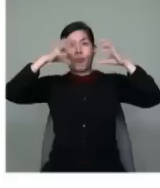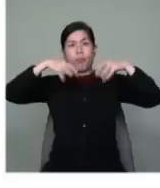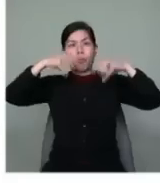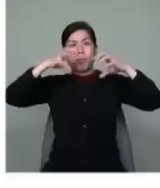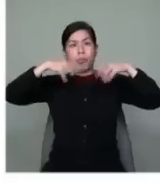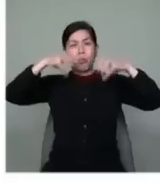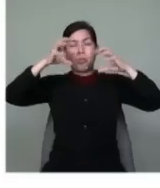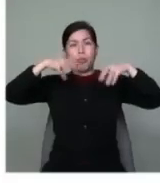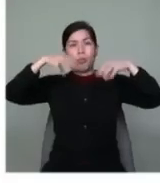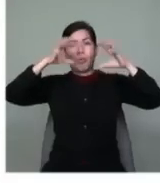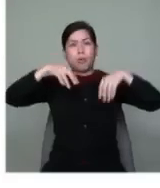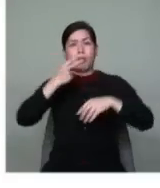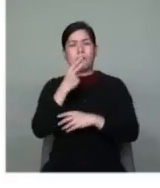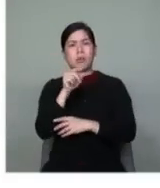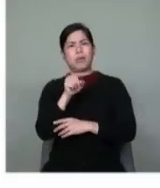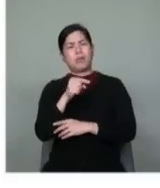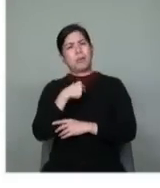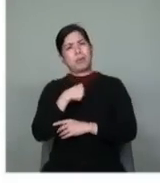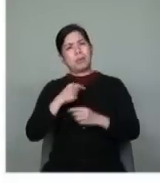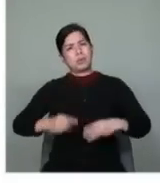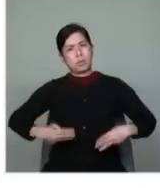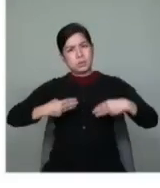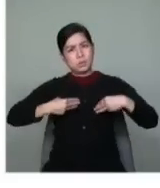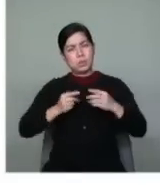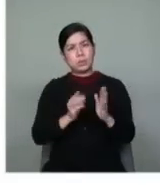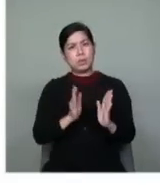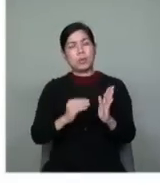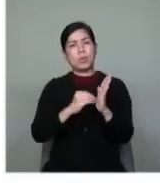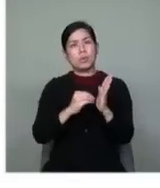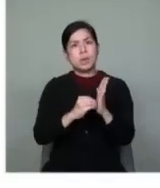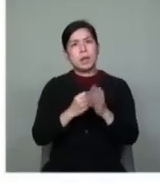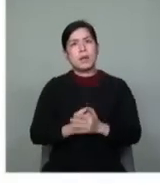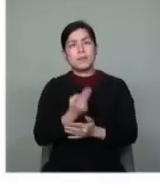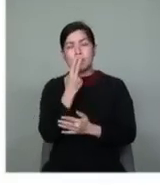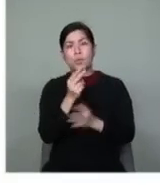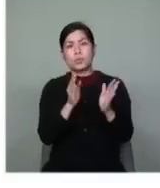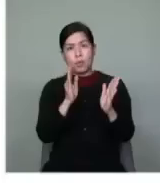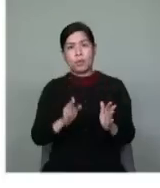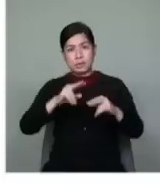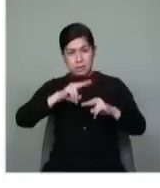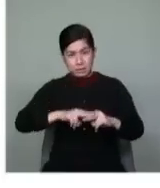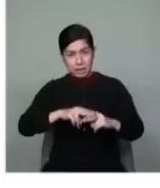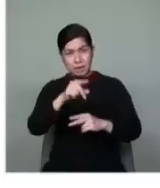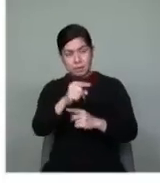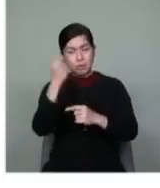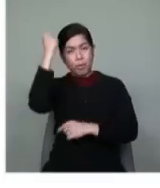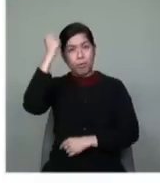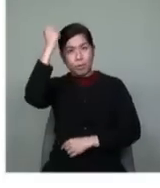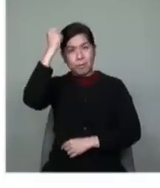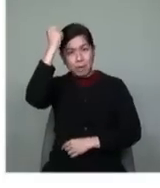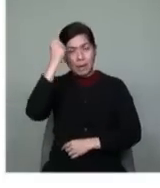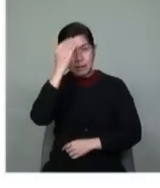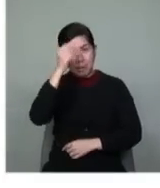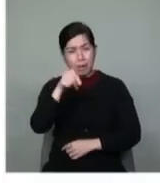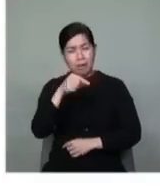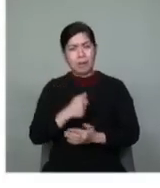ากด้วยนี่หรือชีวิตคนกรุงผู้โดยสารบนรถประจำทางต้องกางร่มในรถเมล์เพราะมี